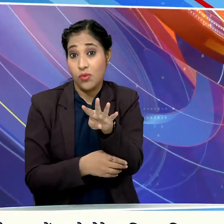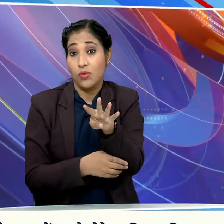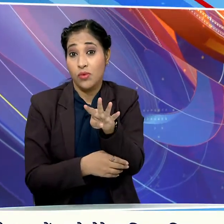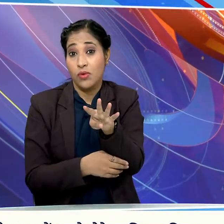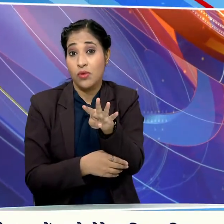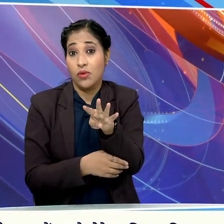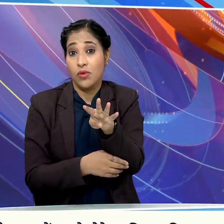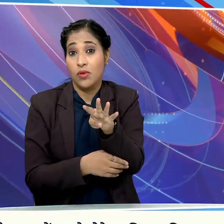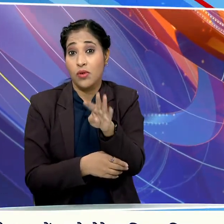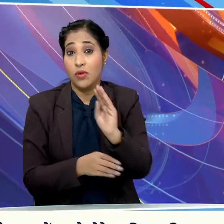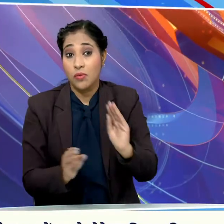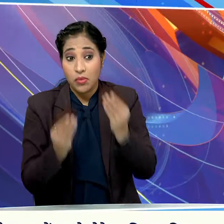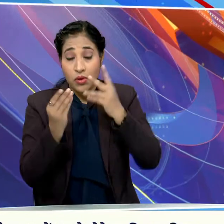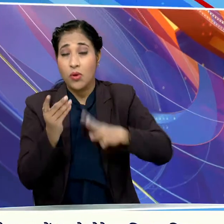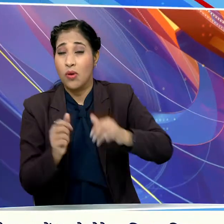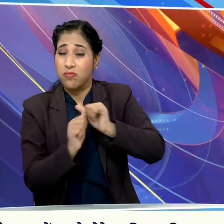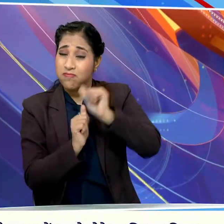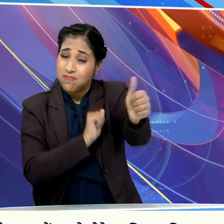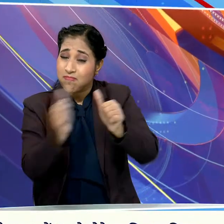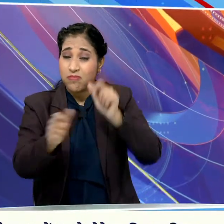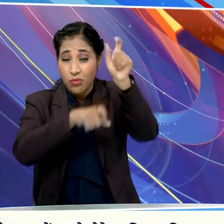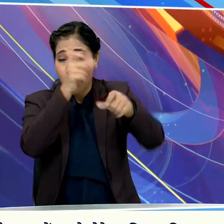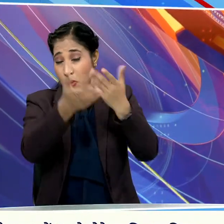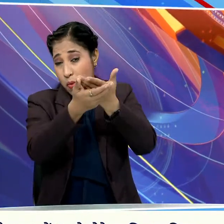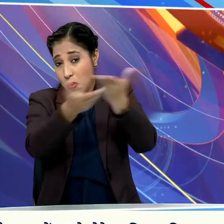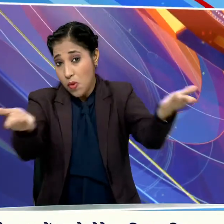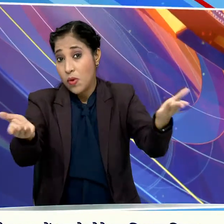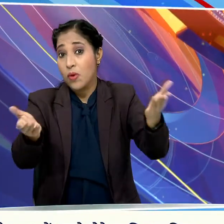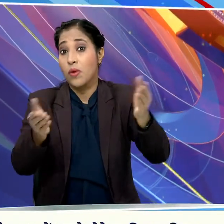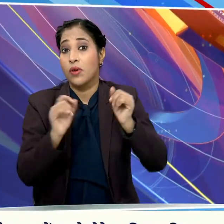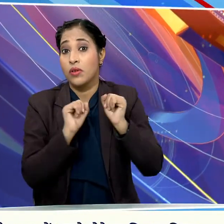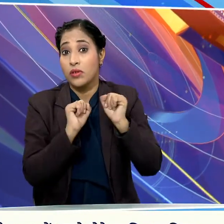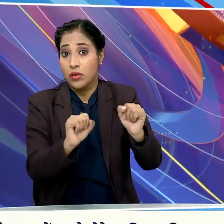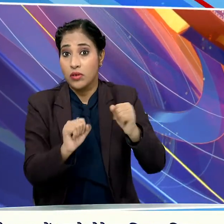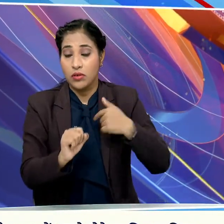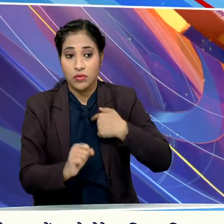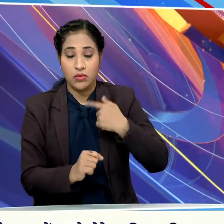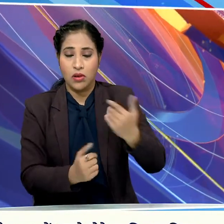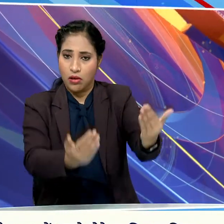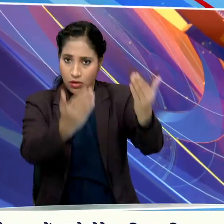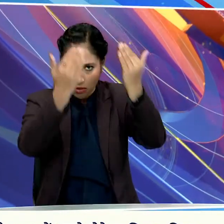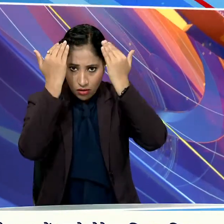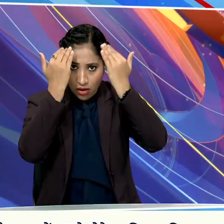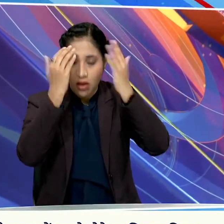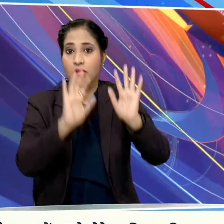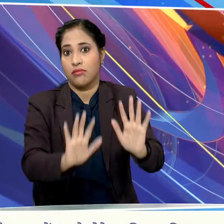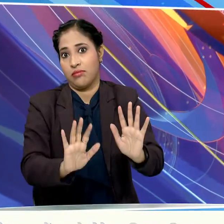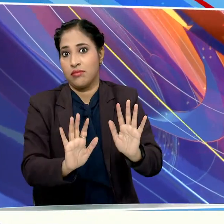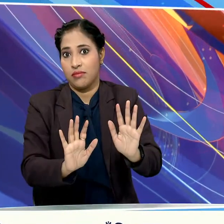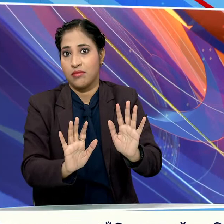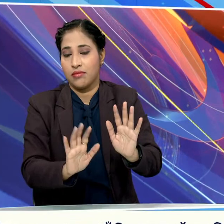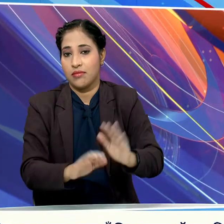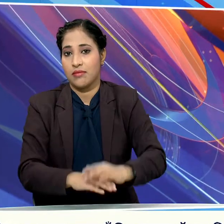आ देश ना कोटी कोटी जनोए मने आशीर्वाद आप्या,